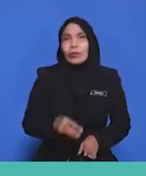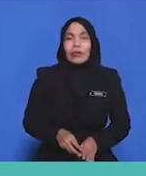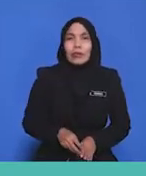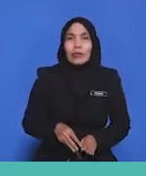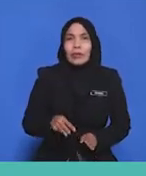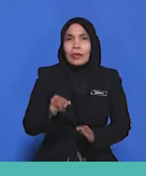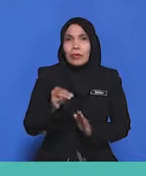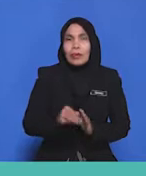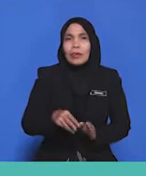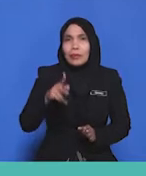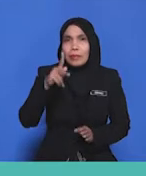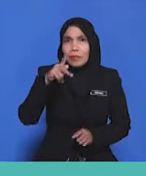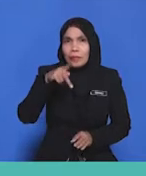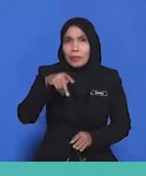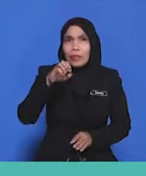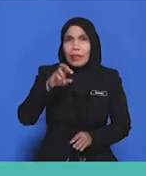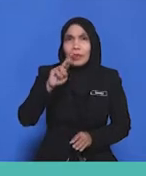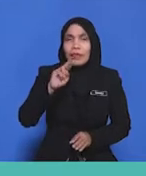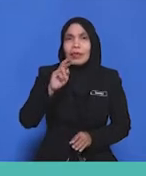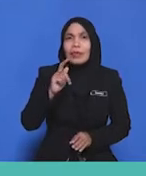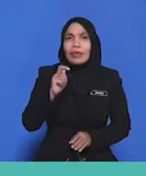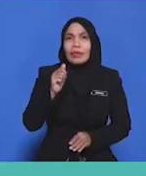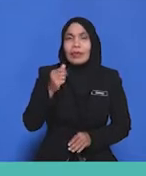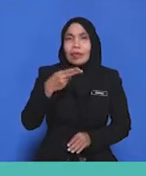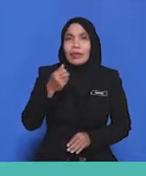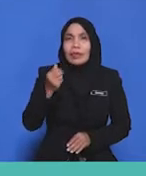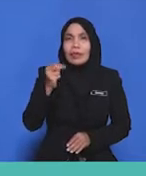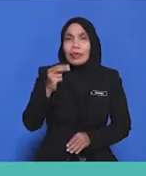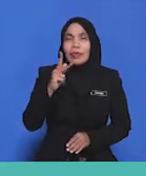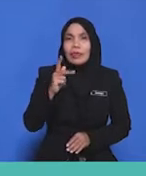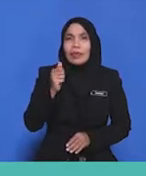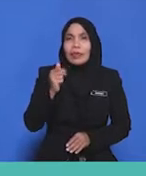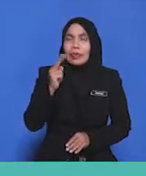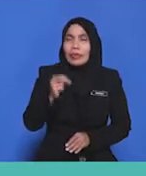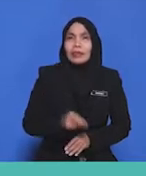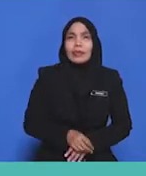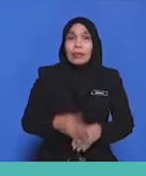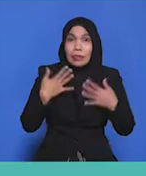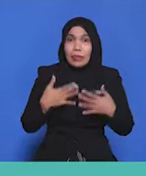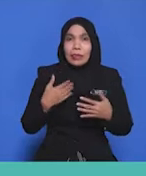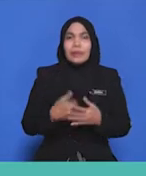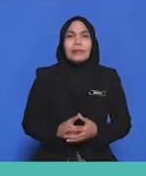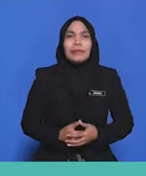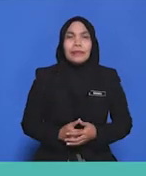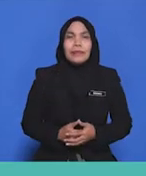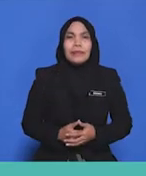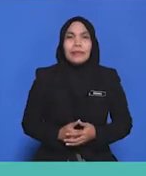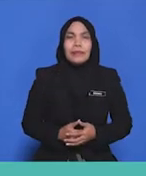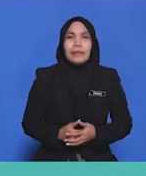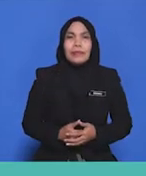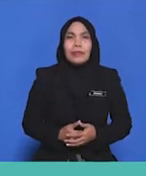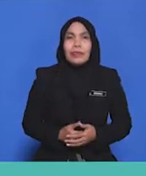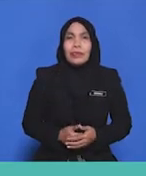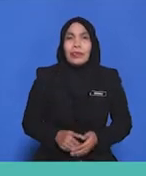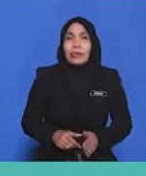dalam ilmu mempertahankan diri dan cuba untuk mendalami ilmu berkenaan untuk menjadi lebih mahir